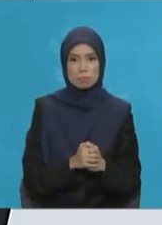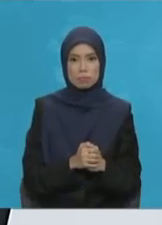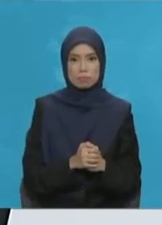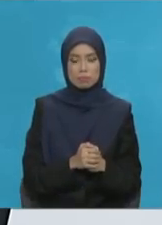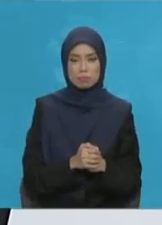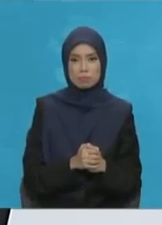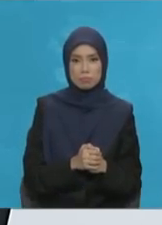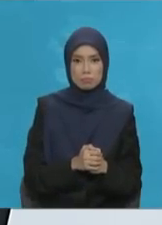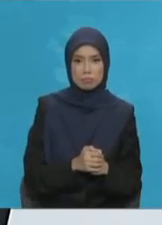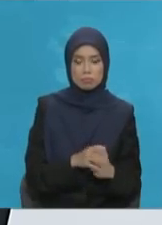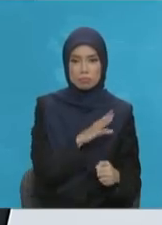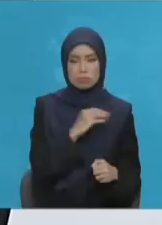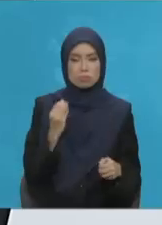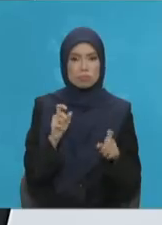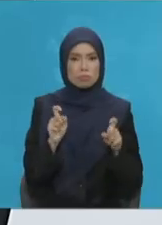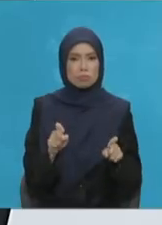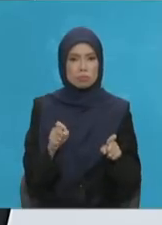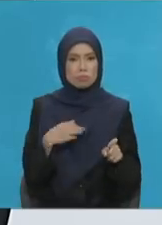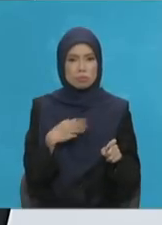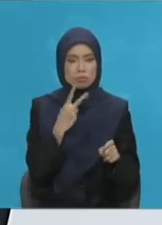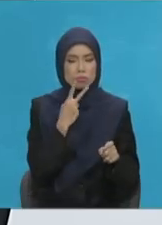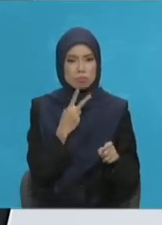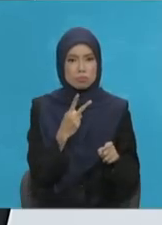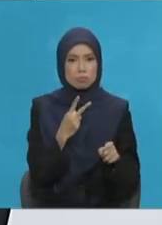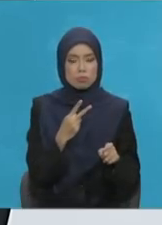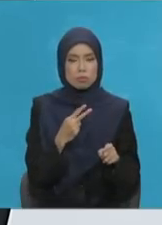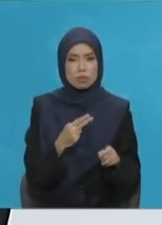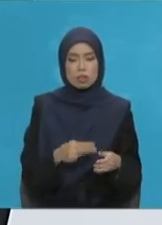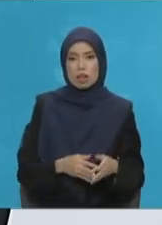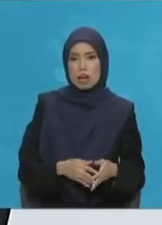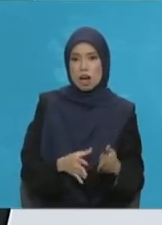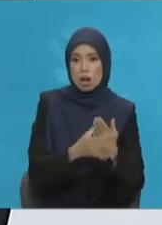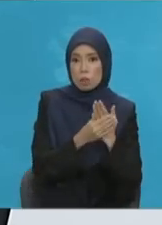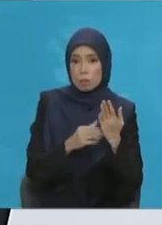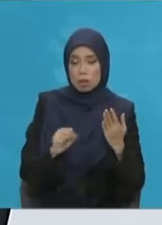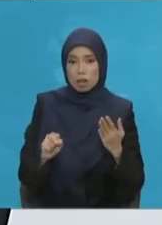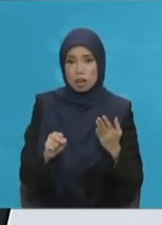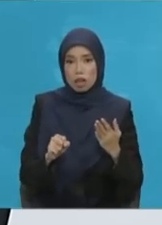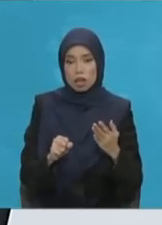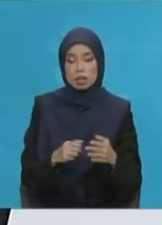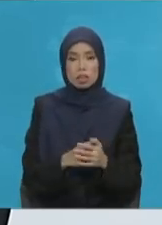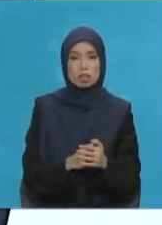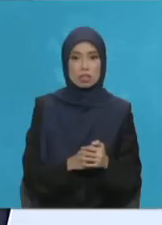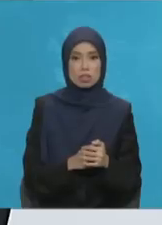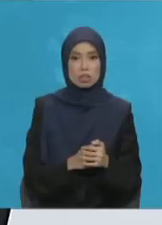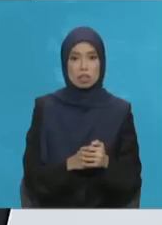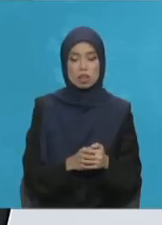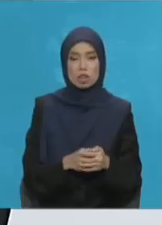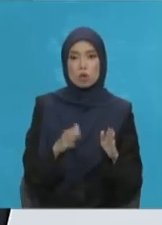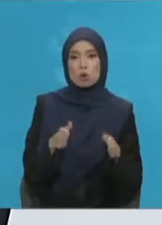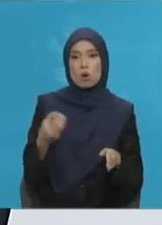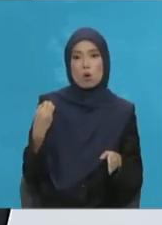dinilai ialah Kawi bawaan kebolehan dan ketulusan bertindak para